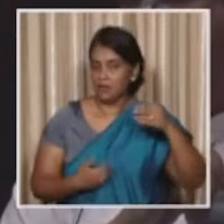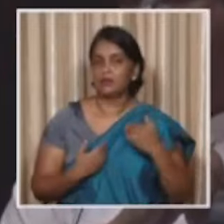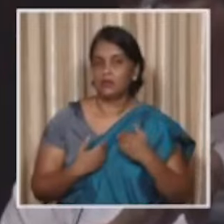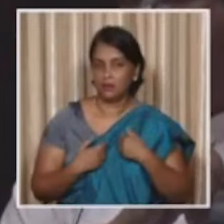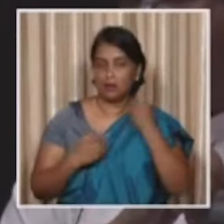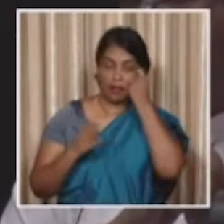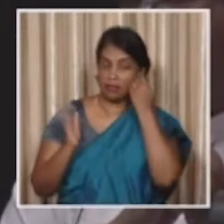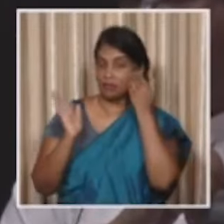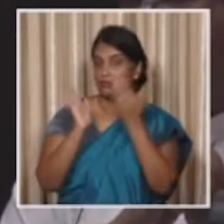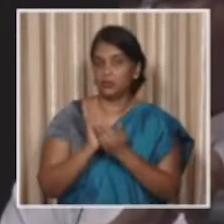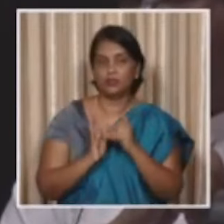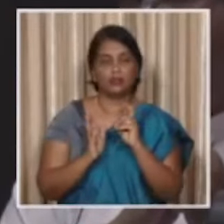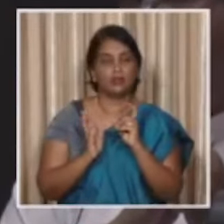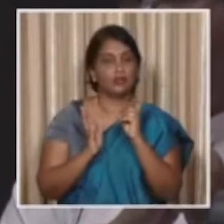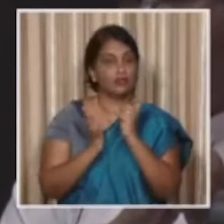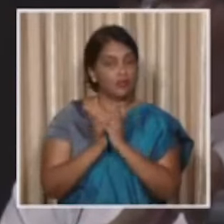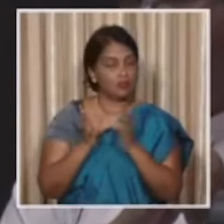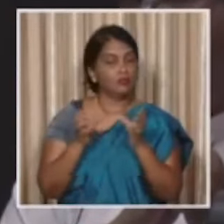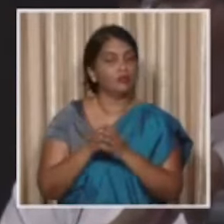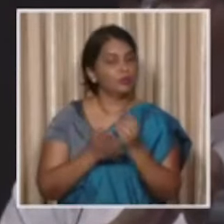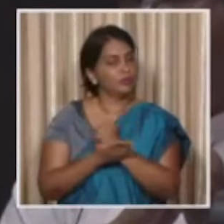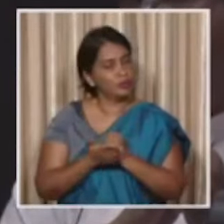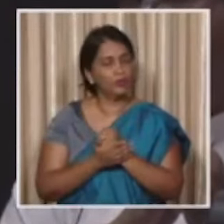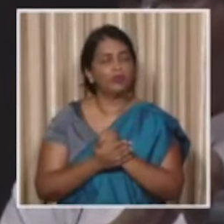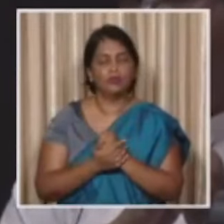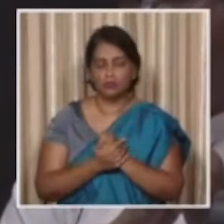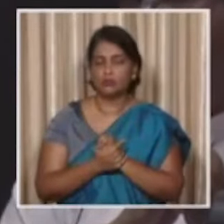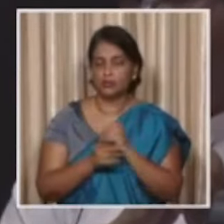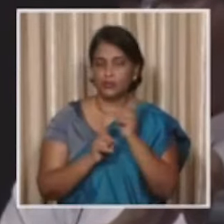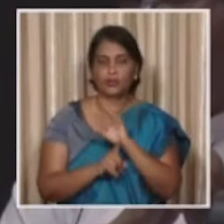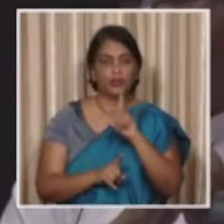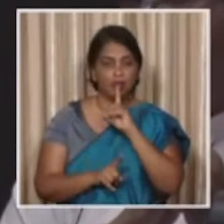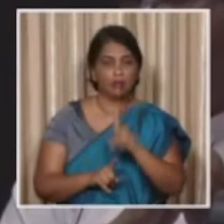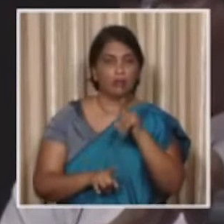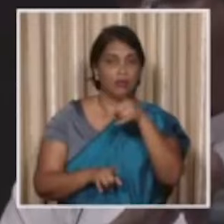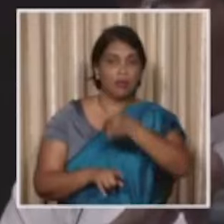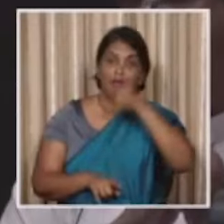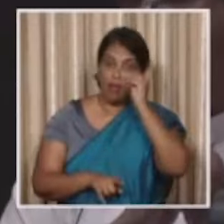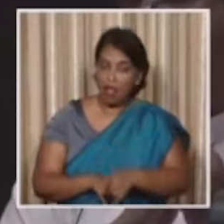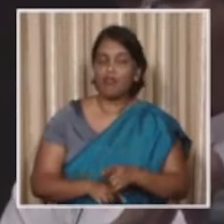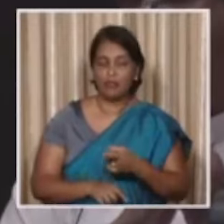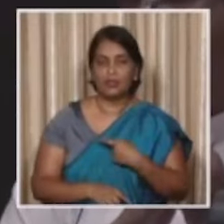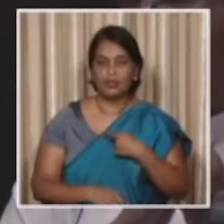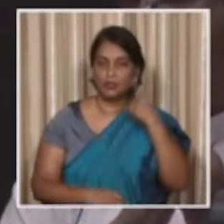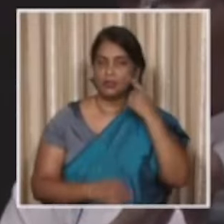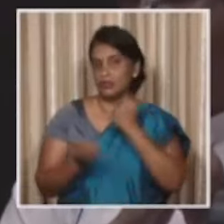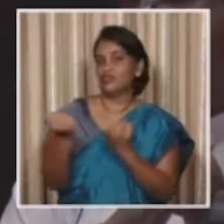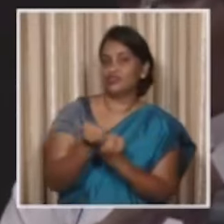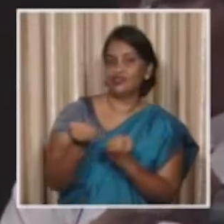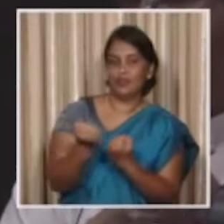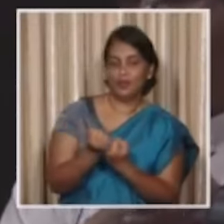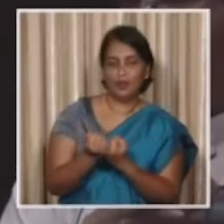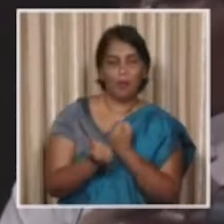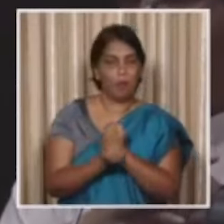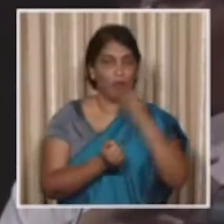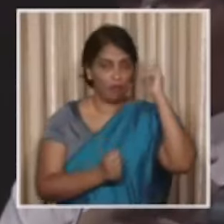මේ යෝජනාව එනකොට ව්‍යවස්ථාදායක සභාවට සියලුම දෙනා එකහණින් ඔහුගේ පත්වීම අනුමත කරයි කියලා. ඔහුට සහයෝගය ලබා දෙයි කියලා.